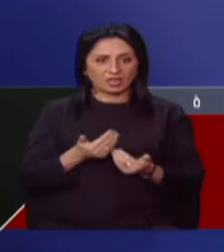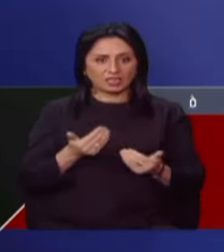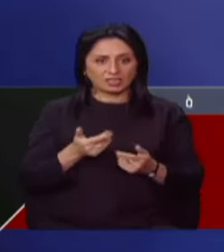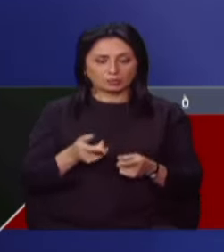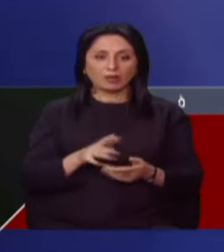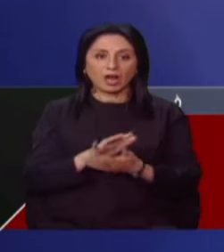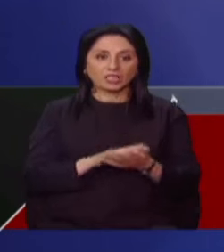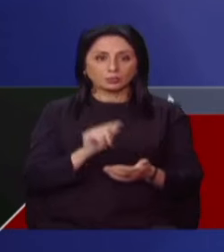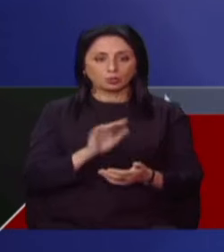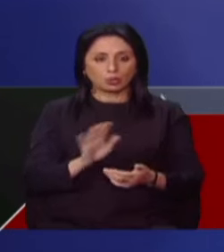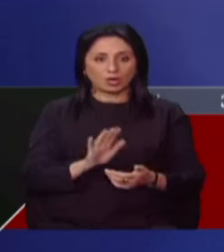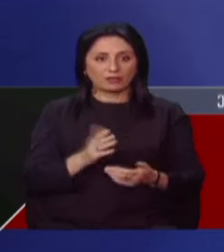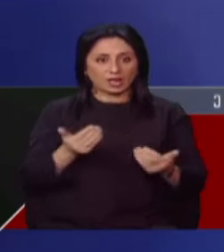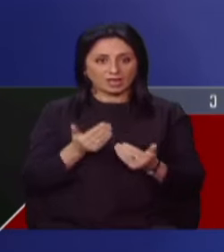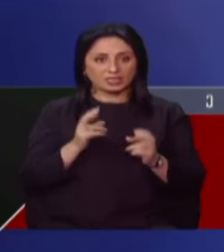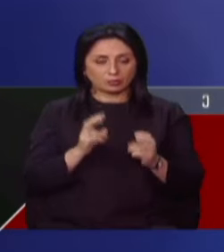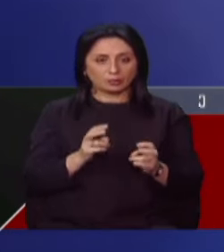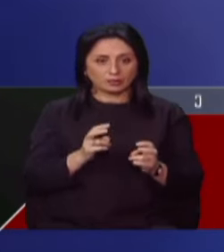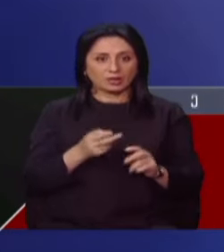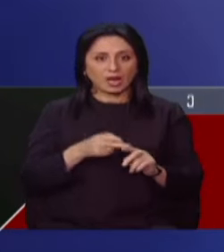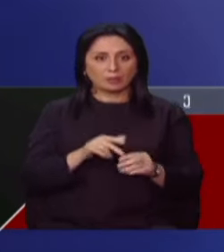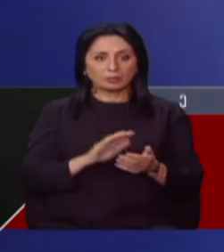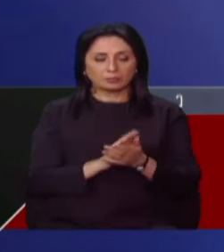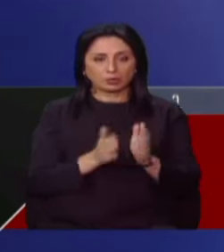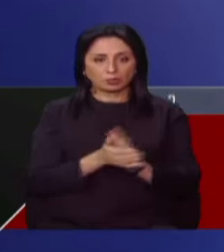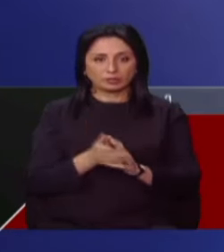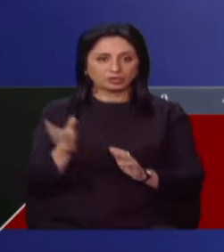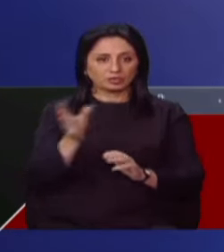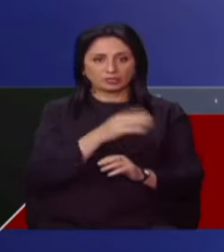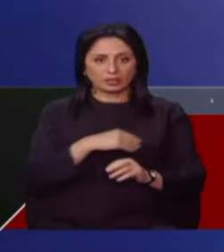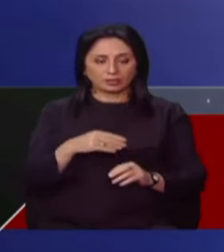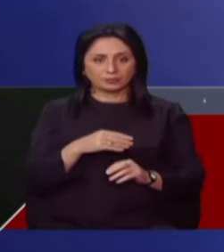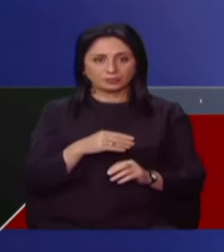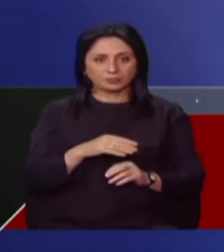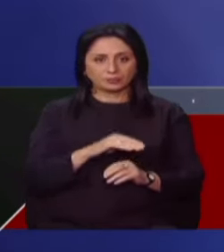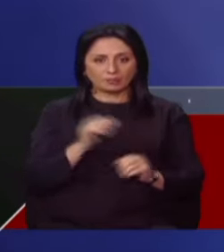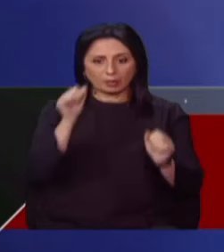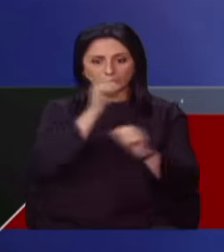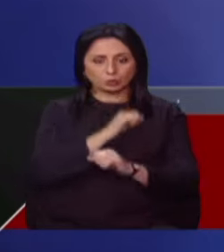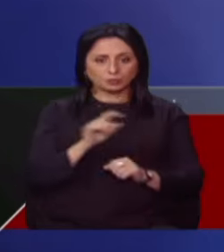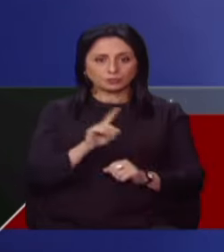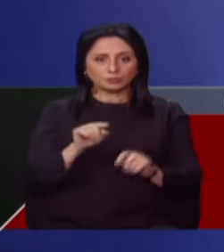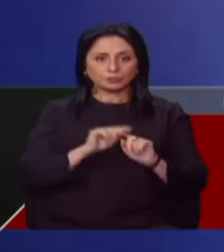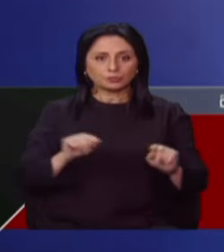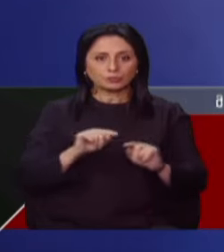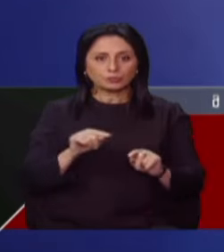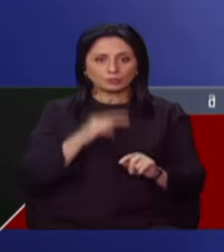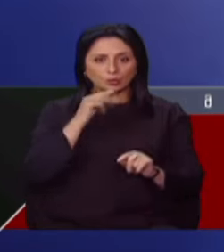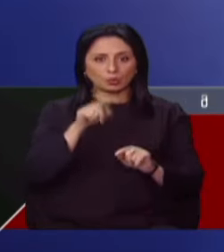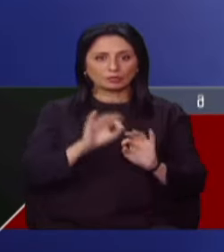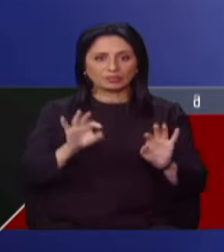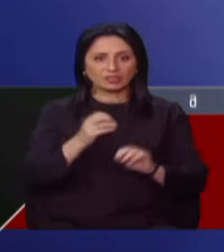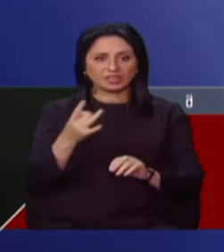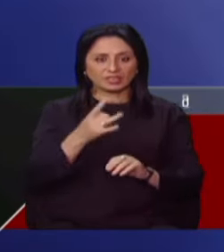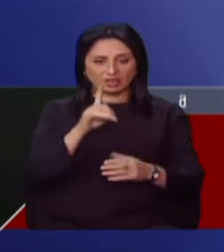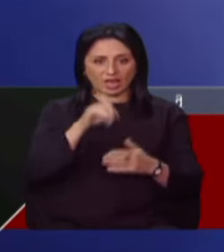არსებობას და გააგრძელებს თუ არა არსებობას, ამ პირობებში ყველა ის აბსურდი, რომელზეც ოპოზიცია აპელირებს, კიდევ